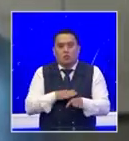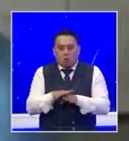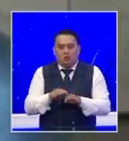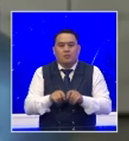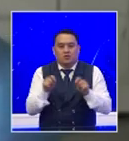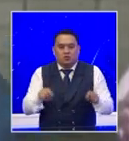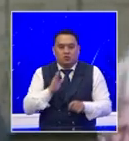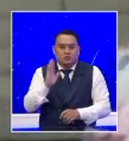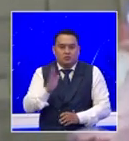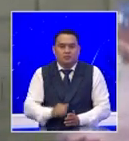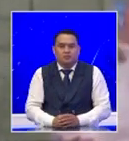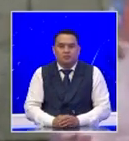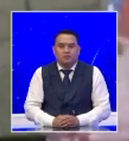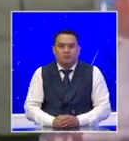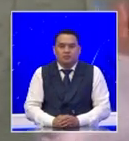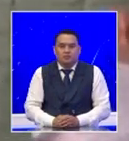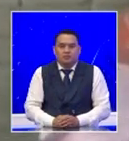объеме.